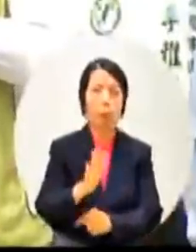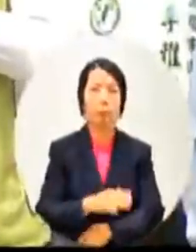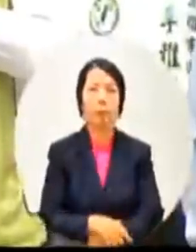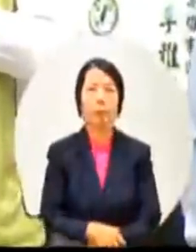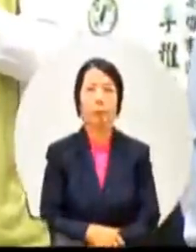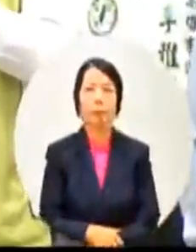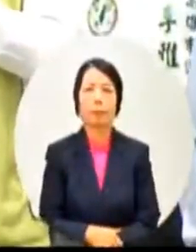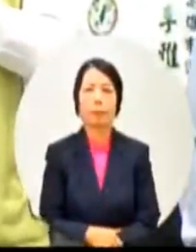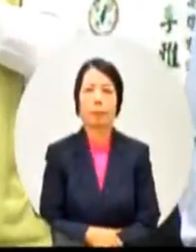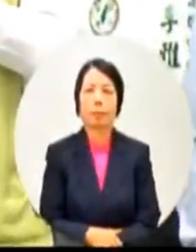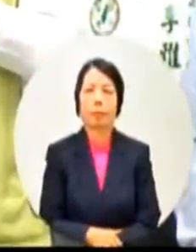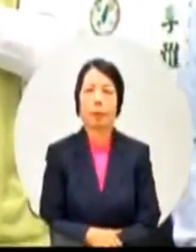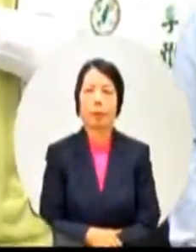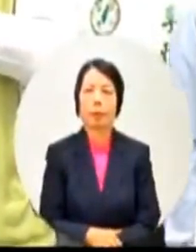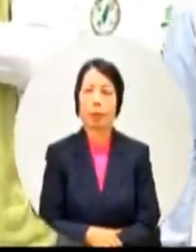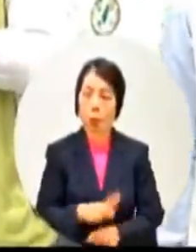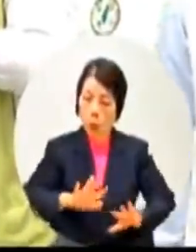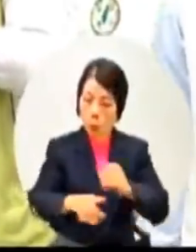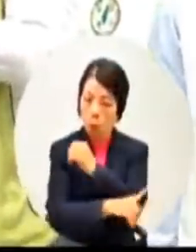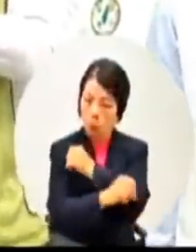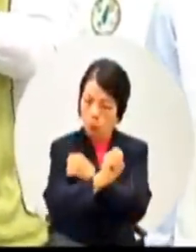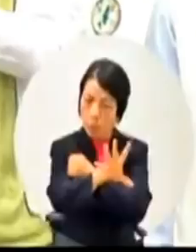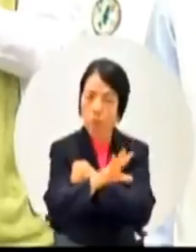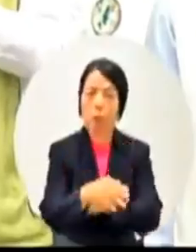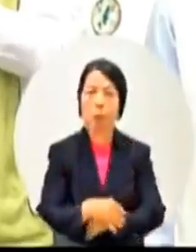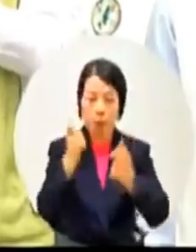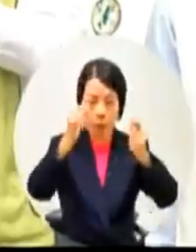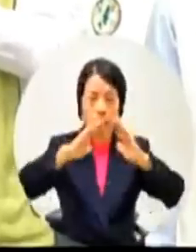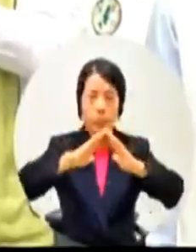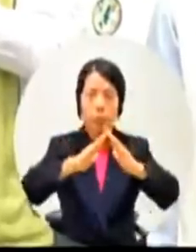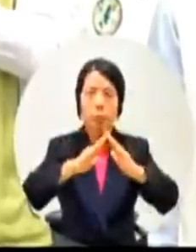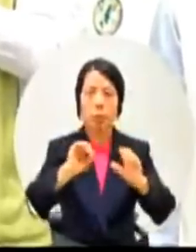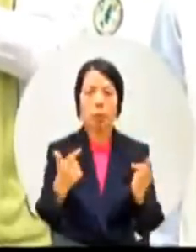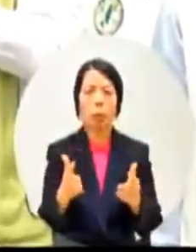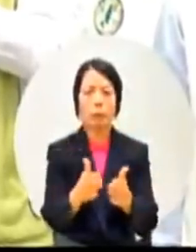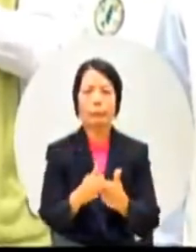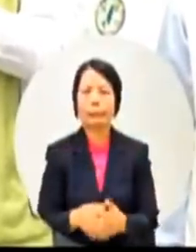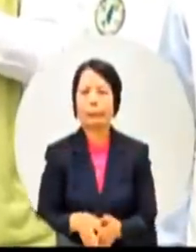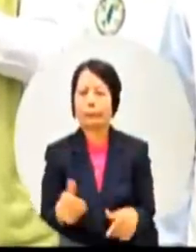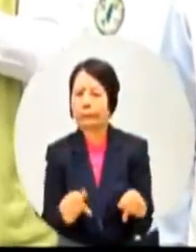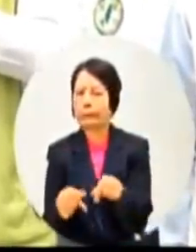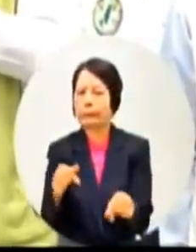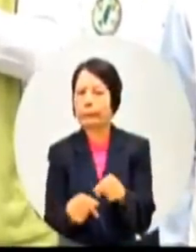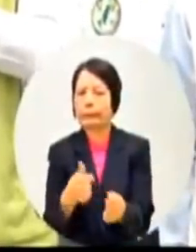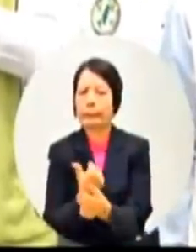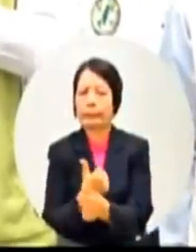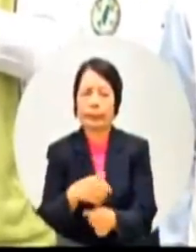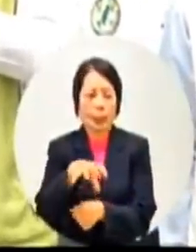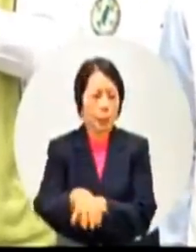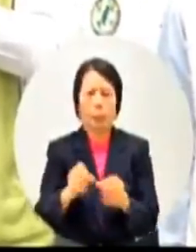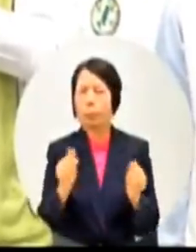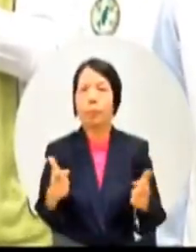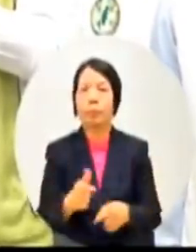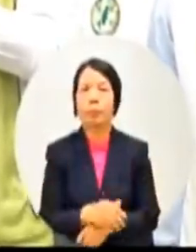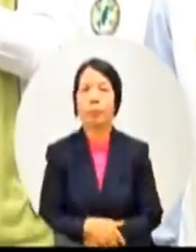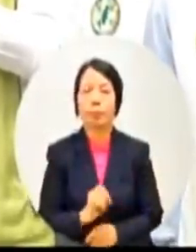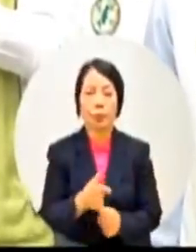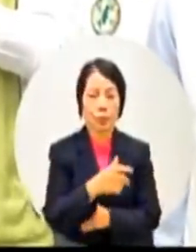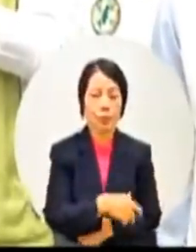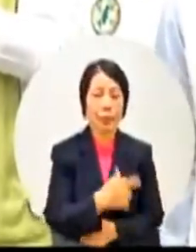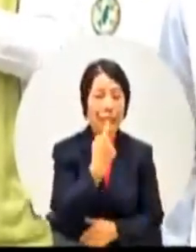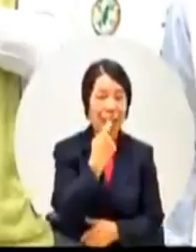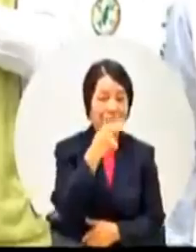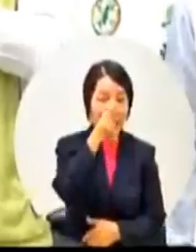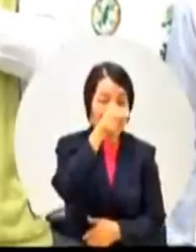诉你，高雄市不是实验室，高雄市民也绝对不是小白老鼠。希望你以后订立